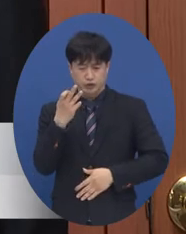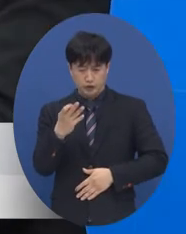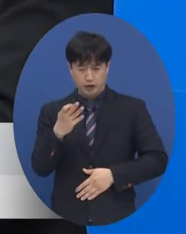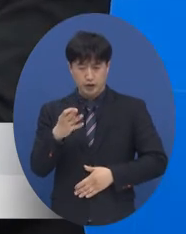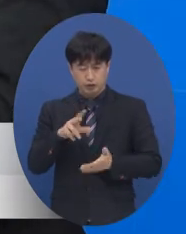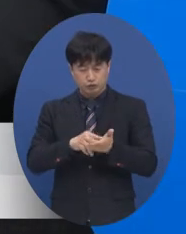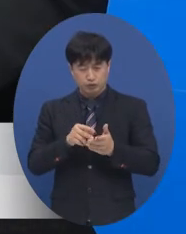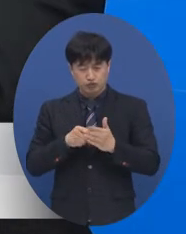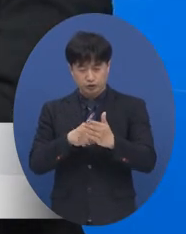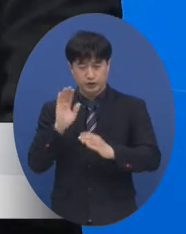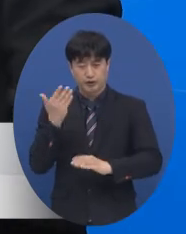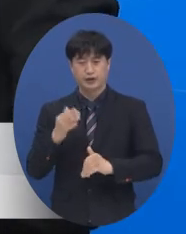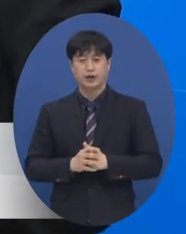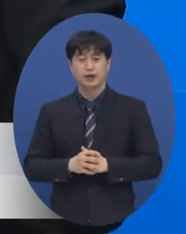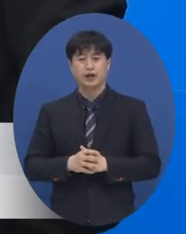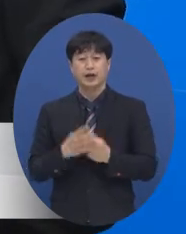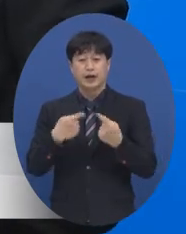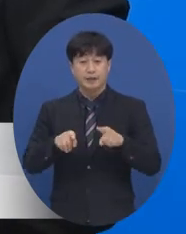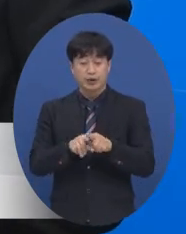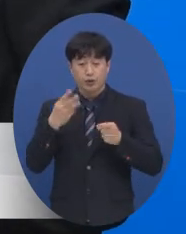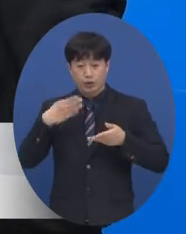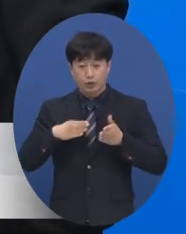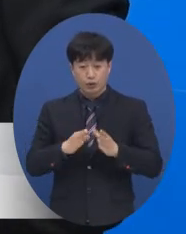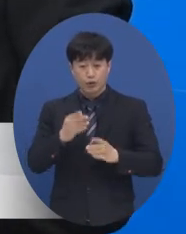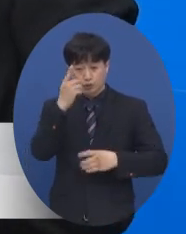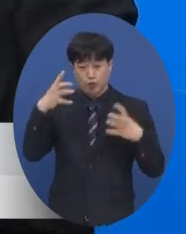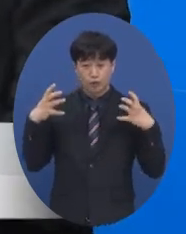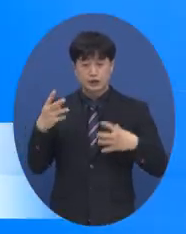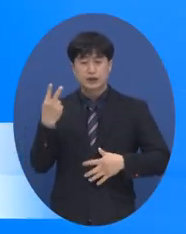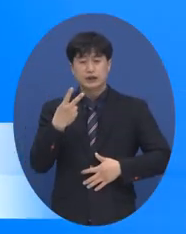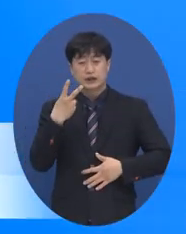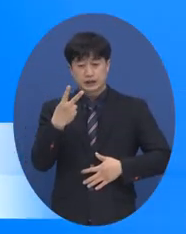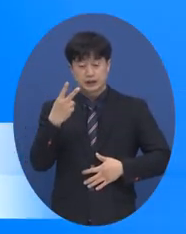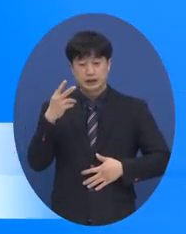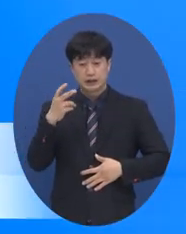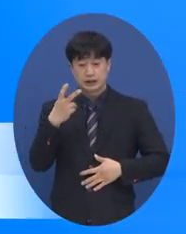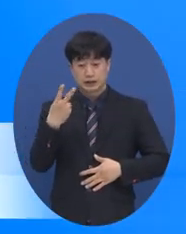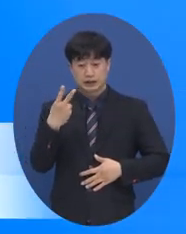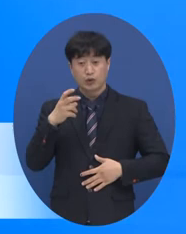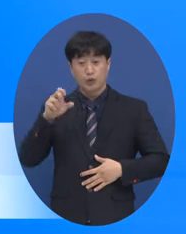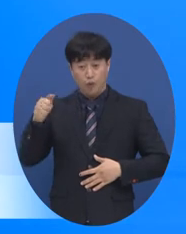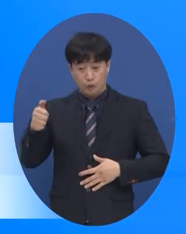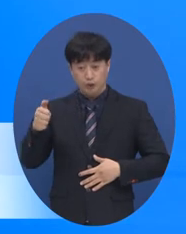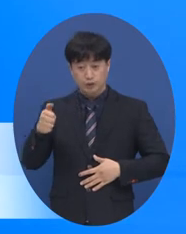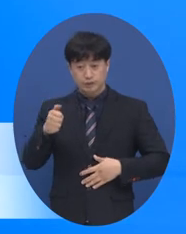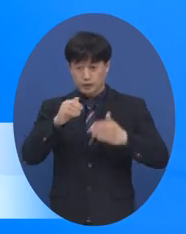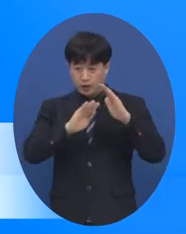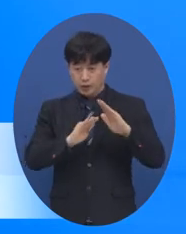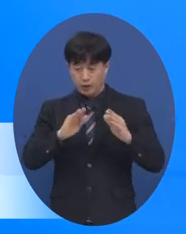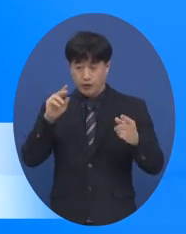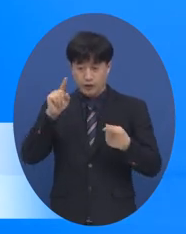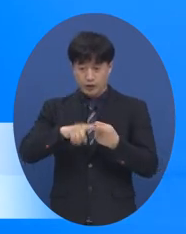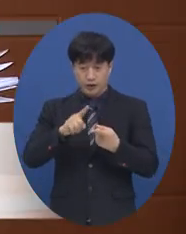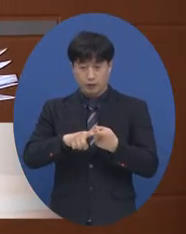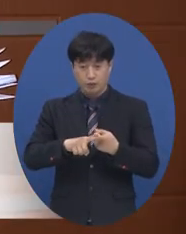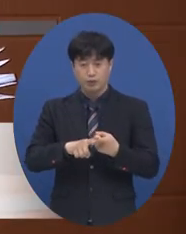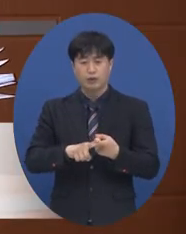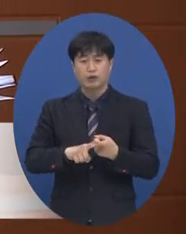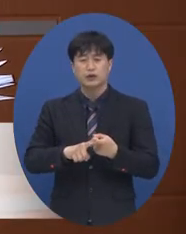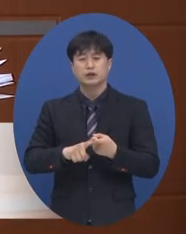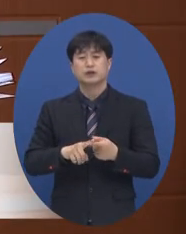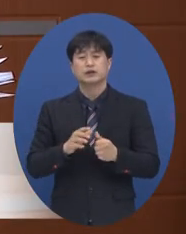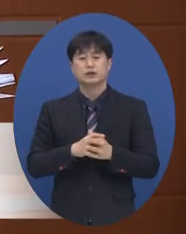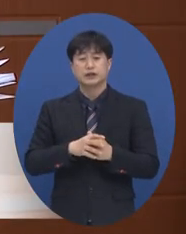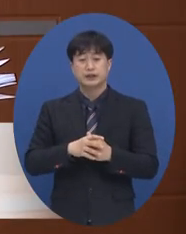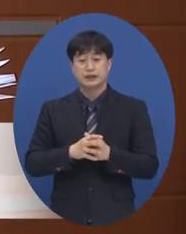과제를 추진하게 됩니다. 이와 함께 도는 정부의 2050 탄소중립 시나리오에 발맞춰 22년까지